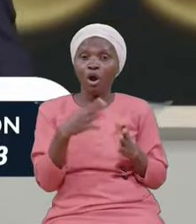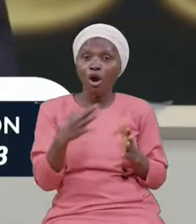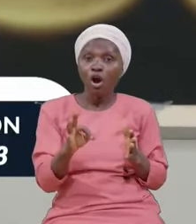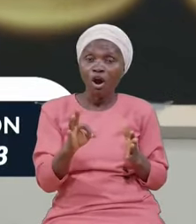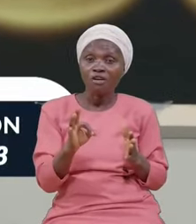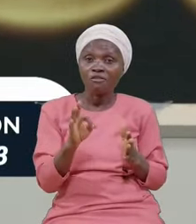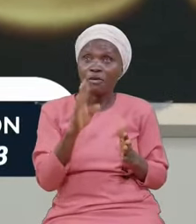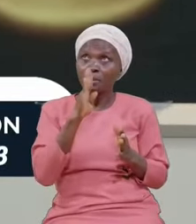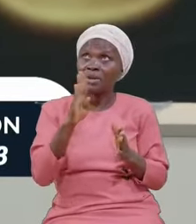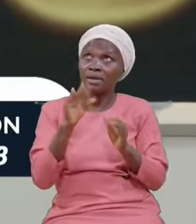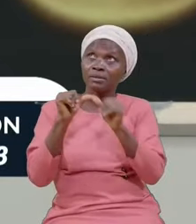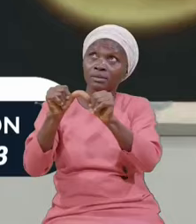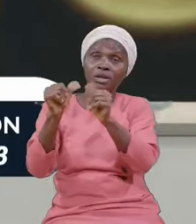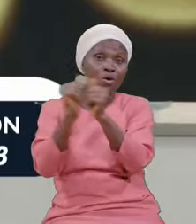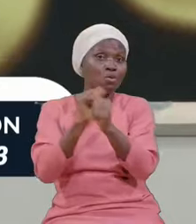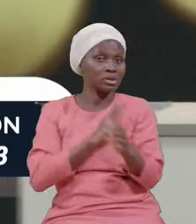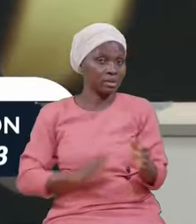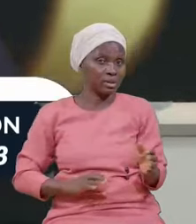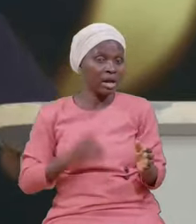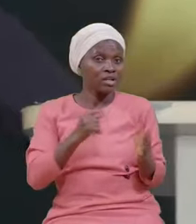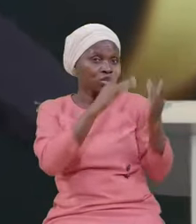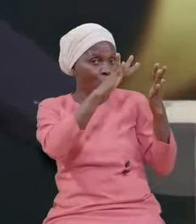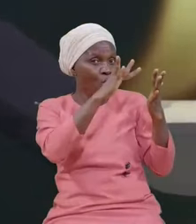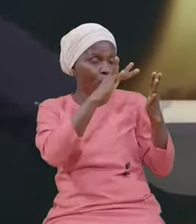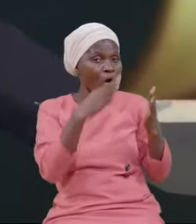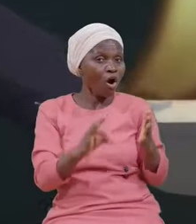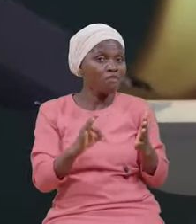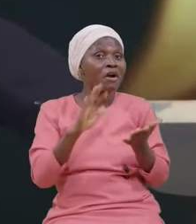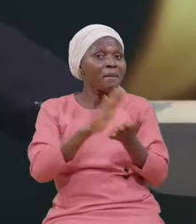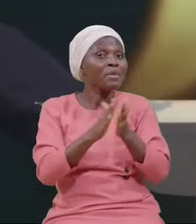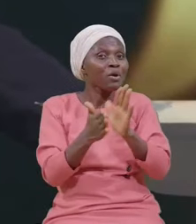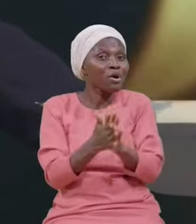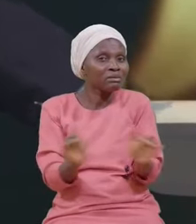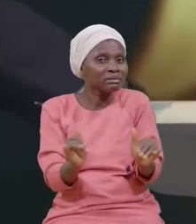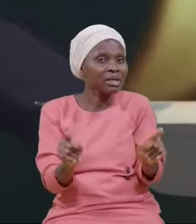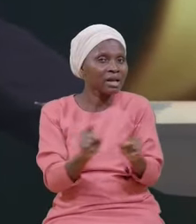d'être avec Christ, l'espérance de devenir comme Christ,